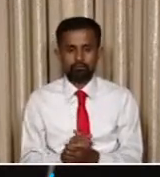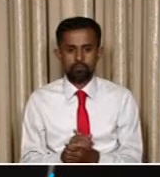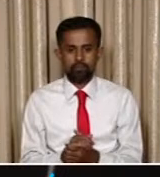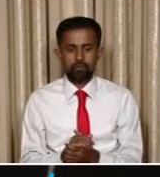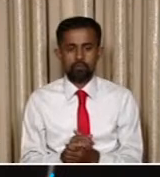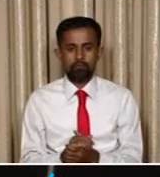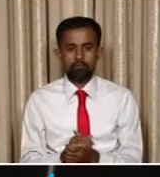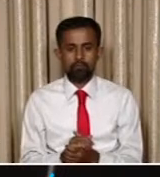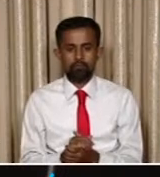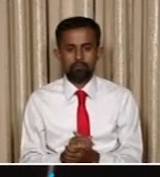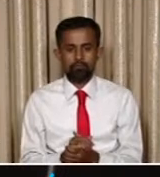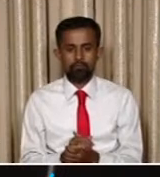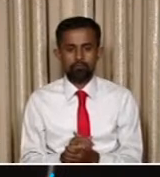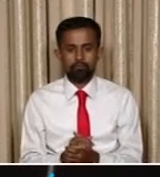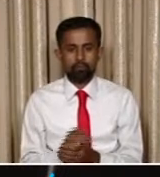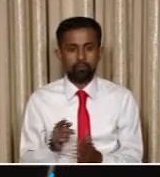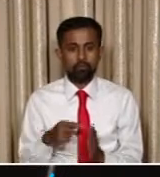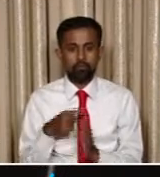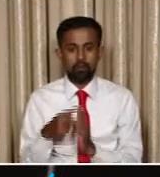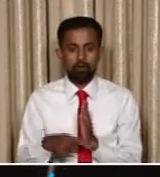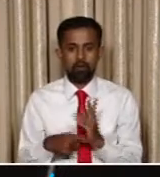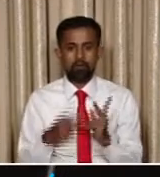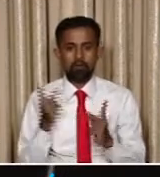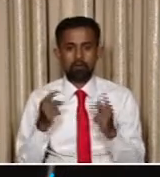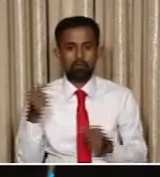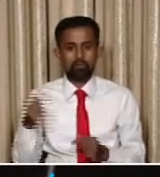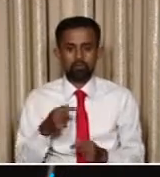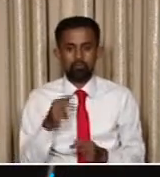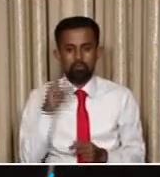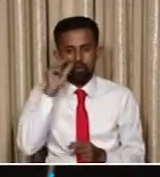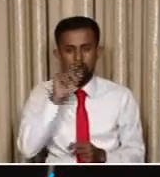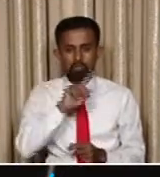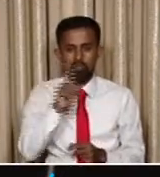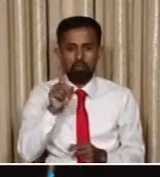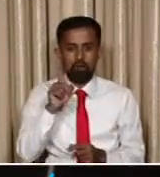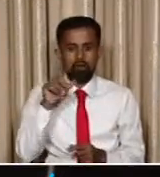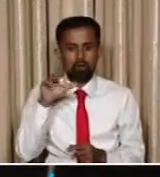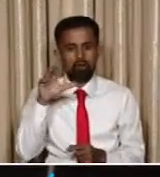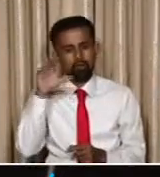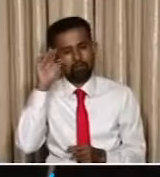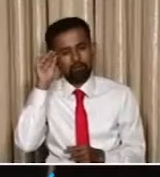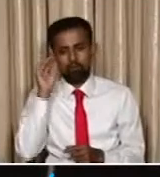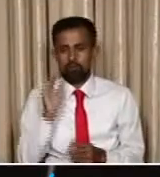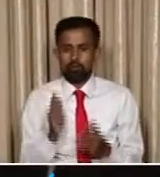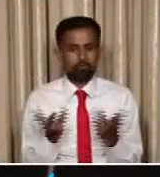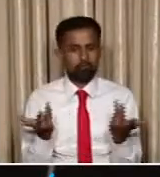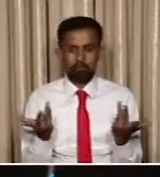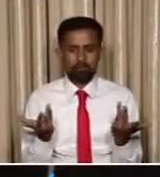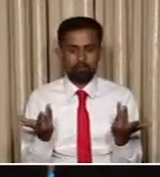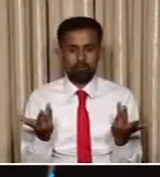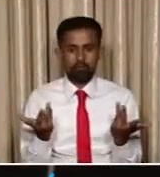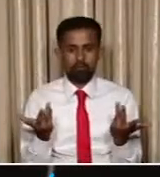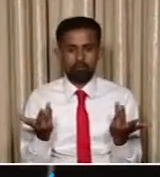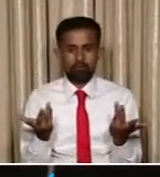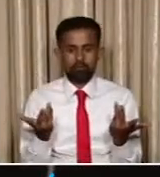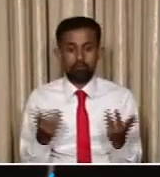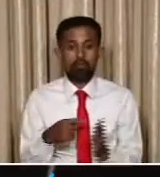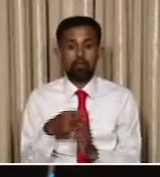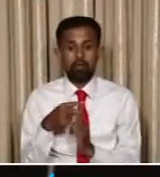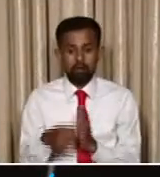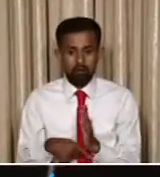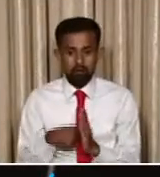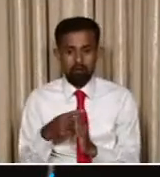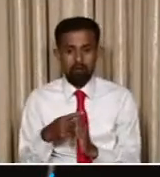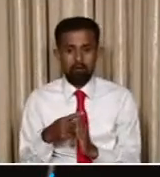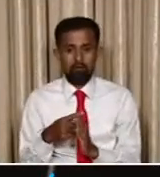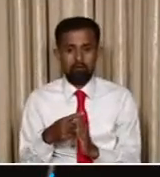මන්ත්‍රීතුමා මේ රටට සංචාරක වෙන්නේ රෑ 10ට නිදියන්න නෙමෙයි මේක ලංකාව